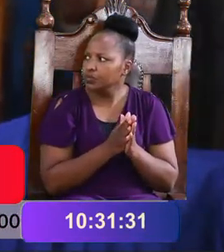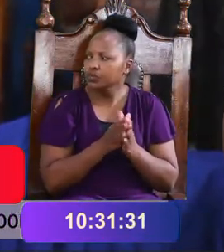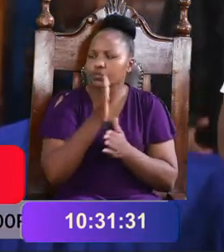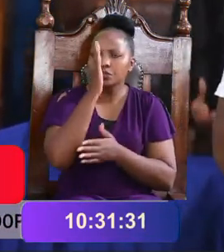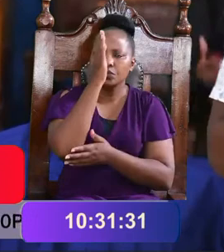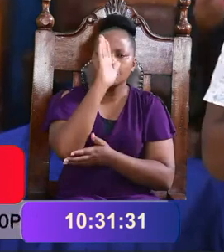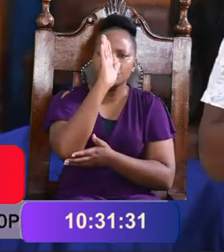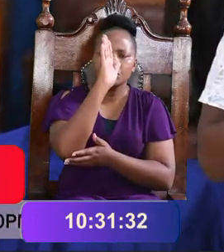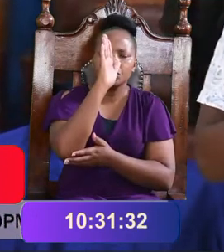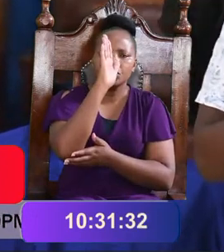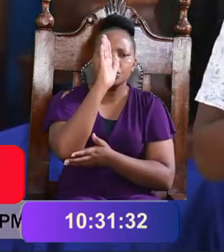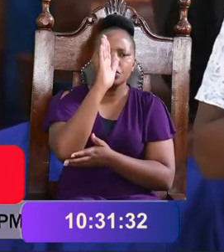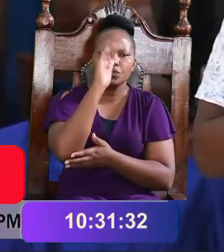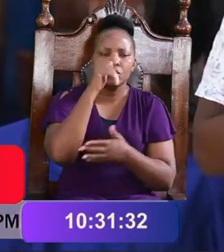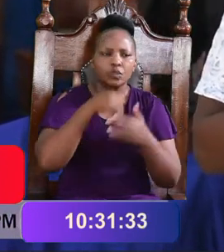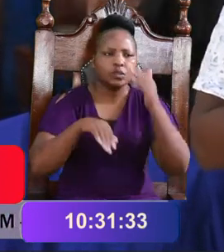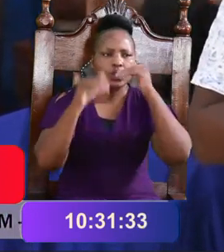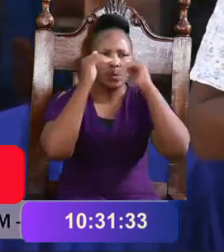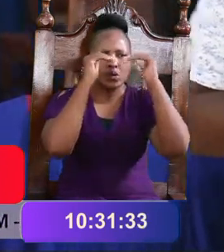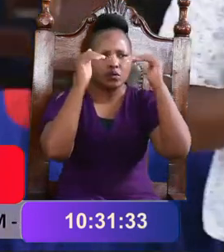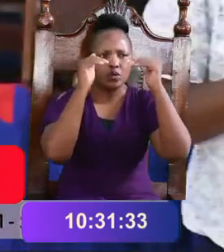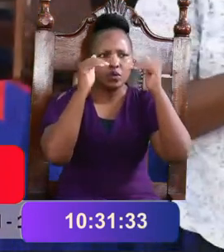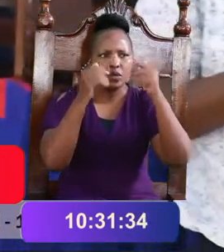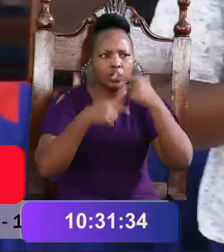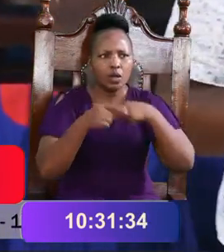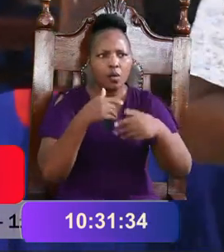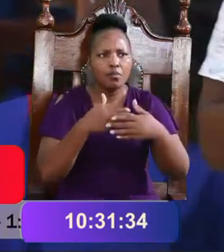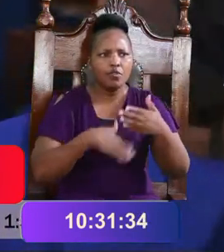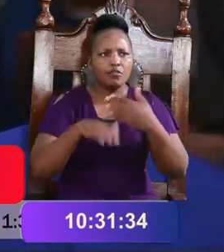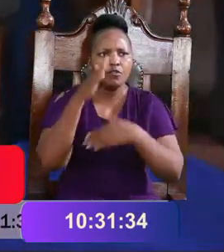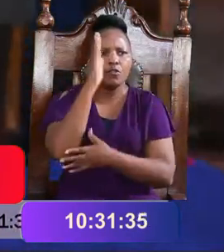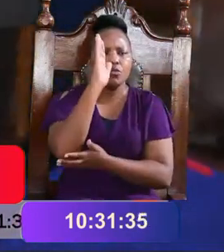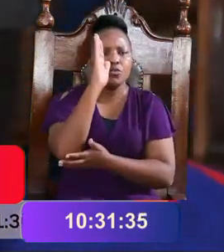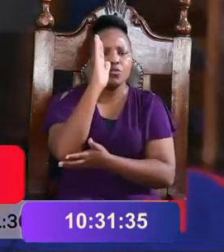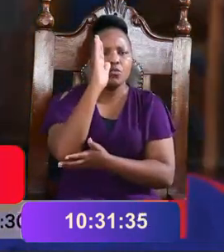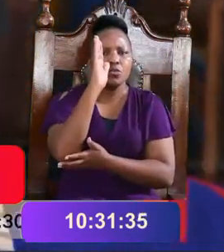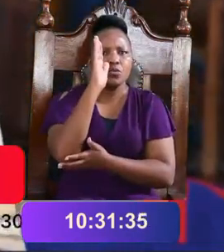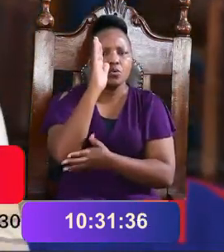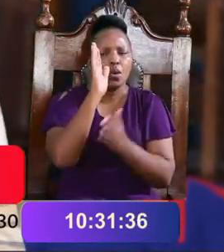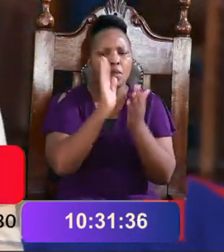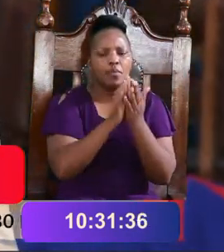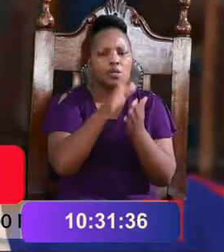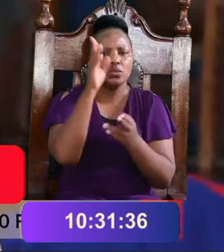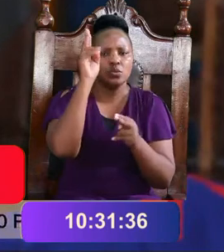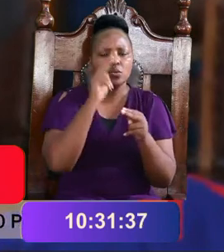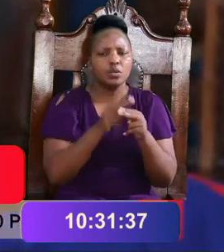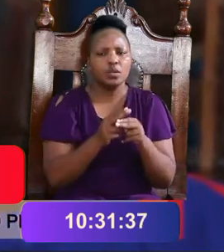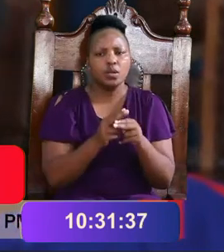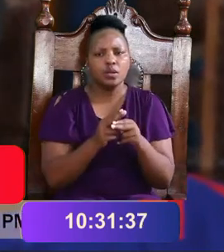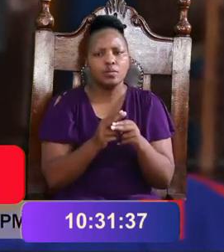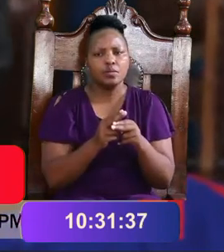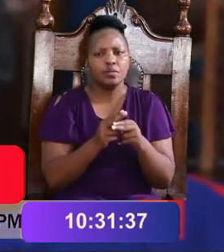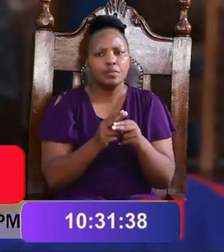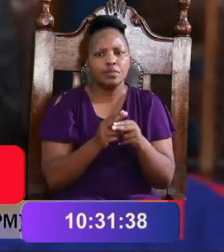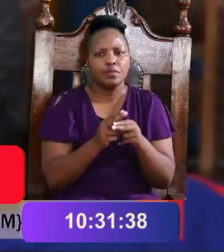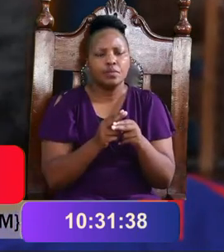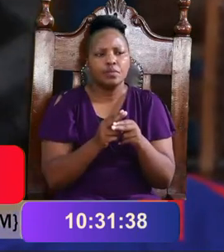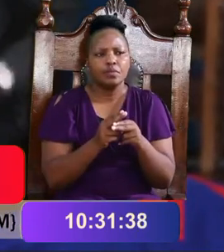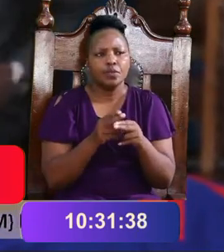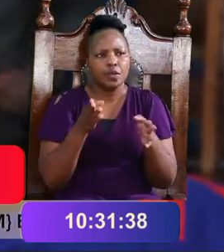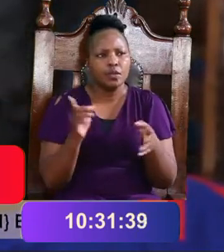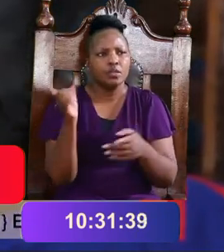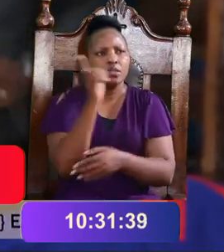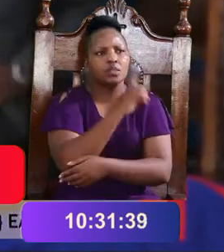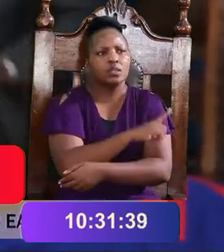Father, baba yetu liye mbinguni, tuacha mbele zako, tukilisifu jina lako, mchana